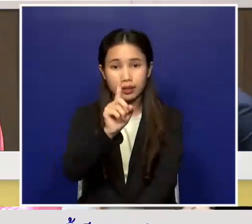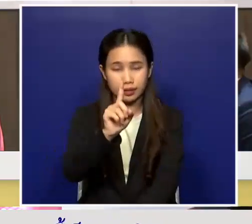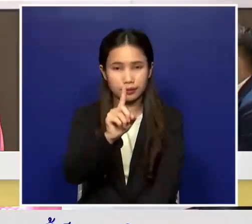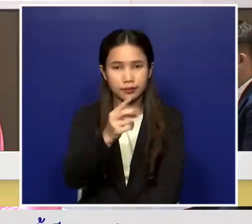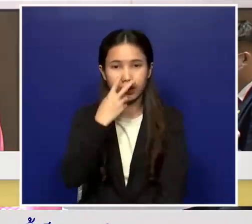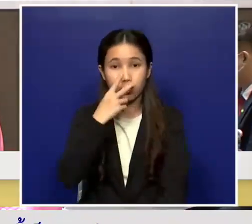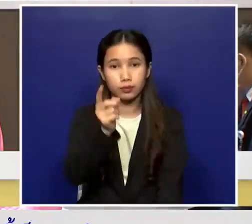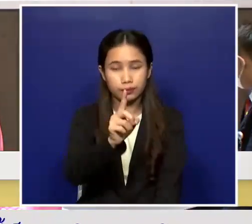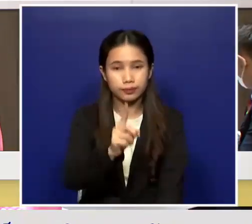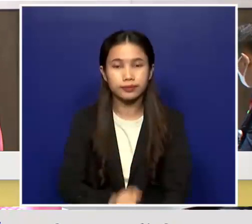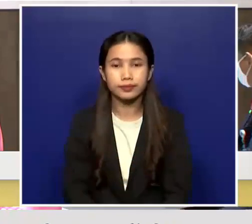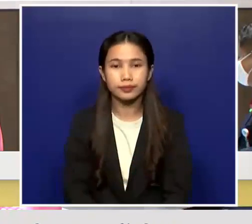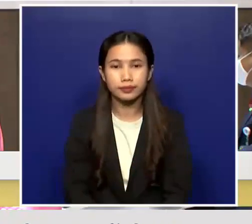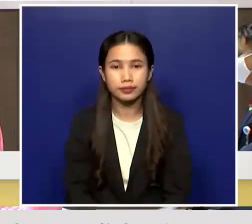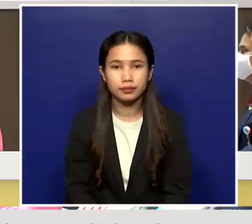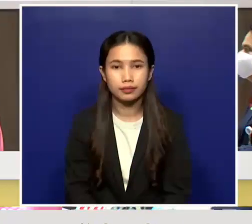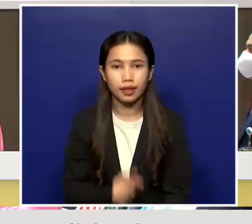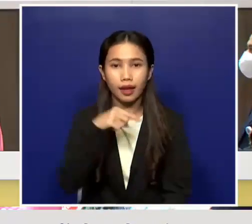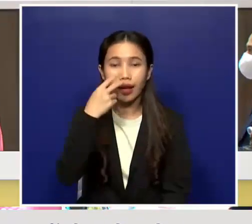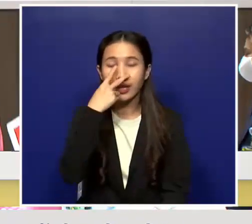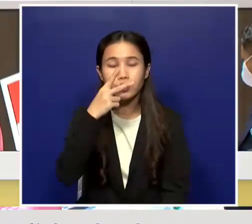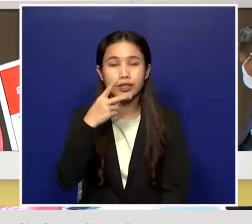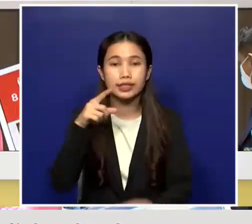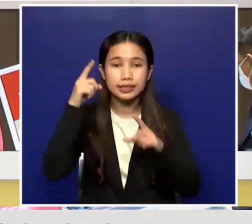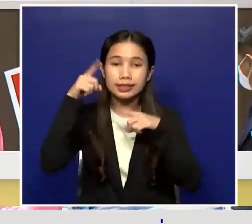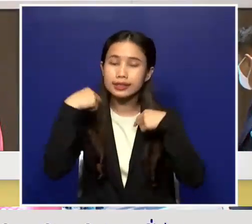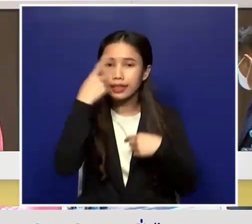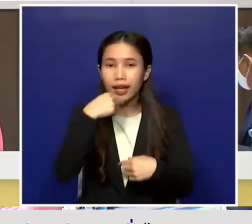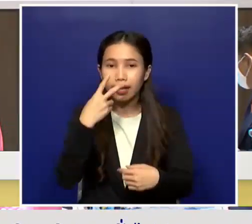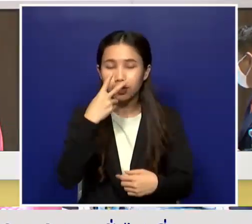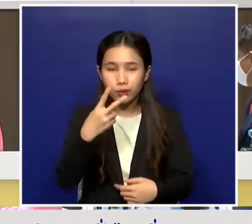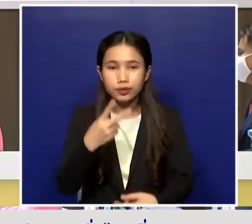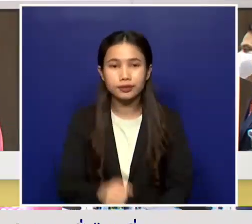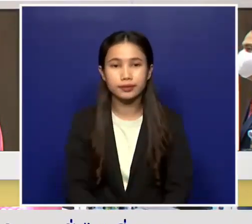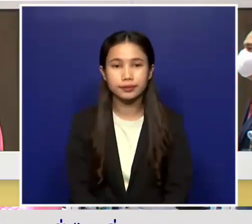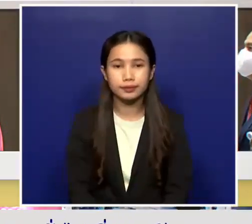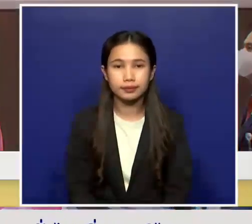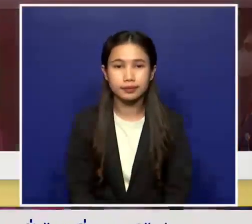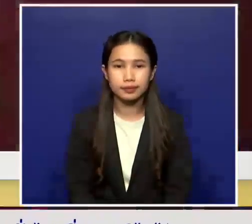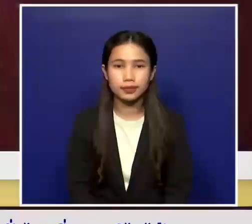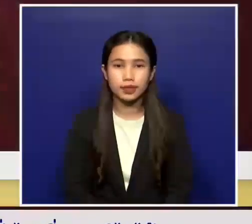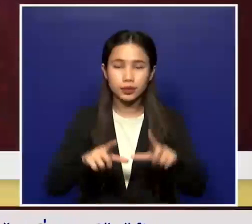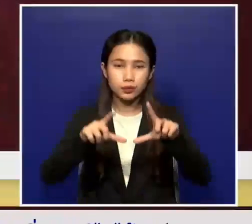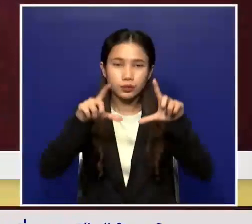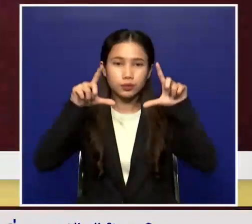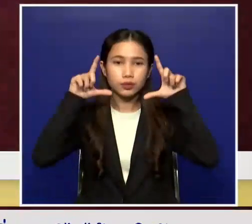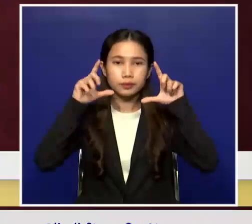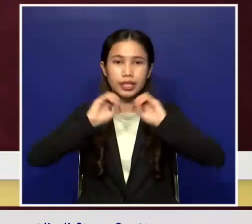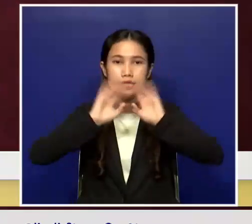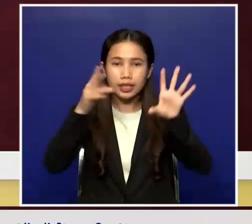ครับเนี่ยคนเนี้ยใครหน้าตาเนี่ยดูดิสกล้องซูมหน่อยสิเห็นหน้ามั้ยเนี่ยซูมชัดๆหน่อยขอโทษเถอะคาไว้แป๊บเดียวซูม